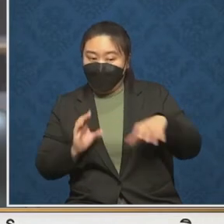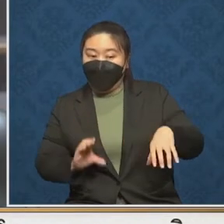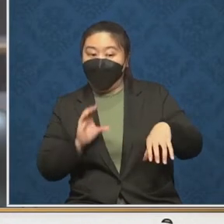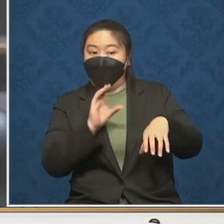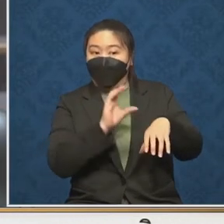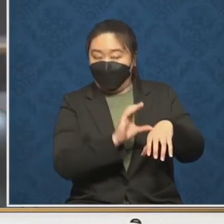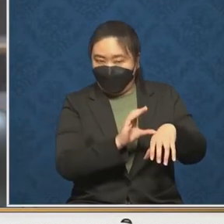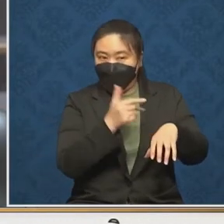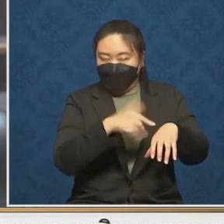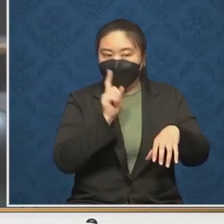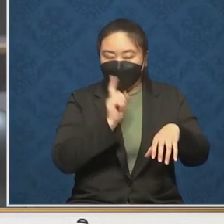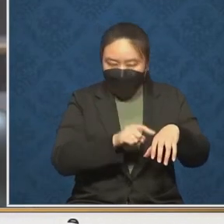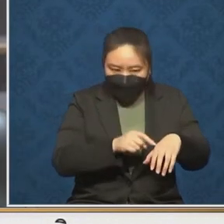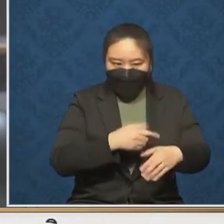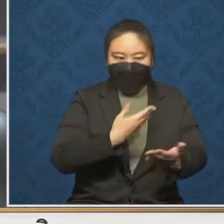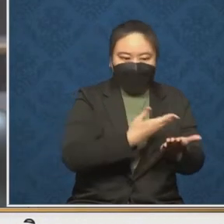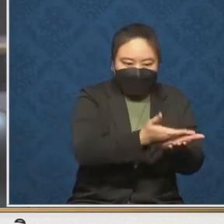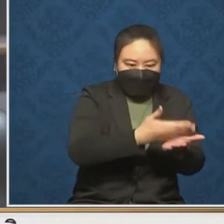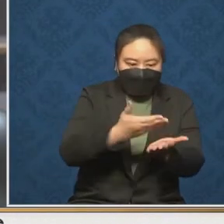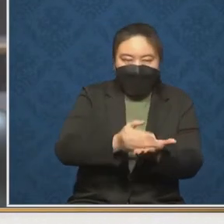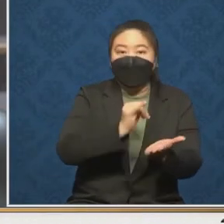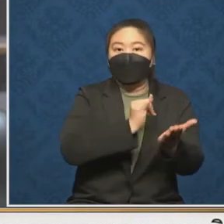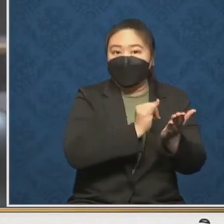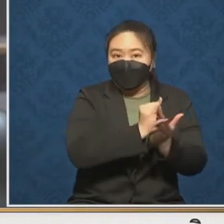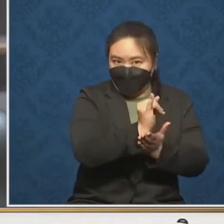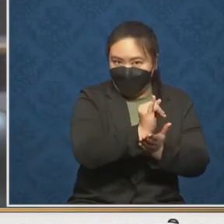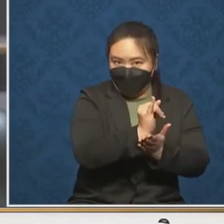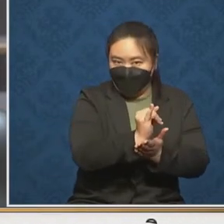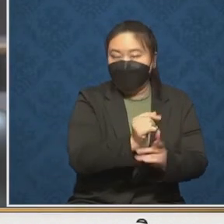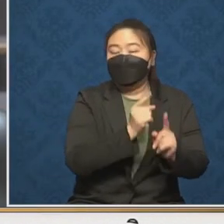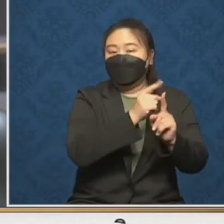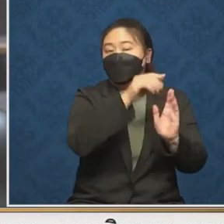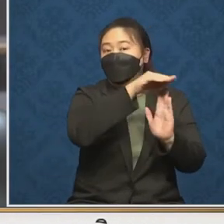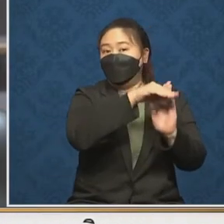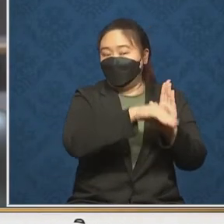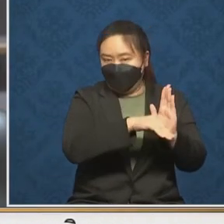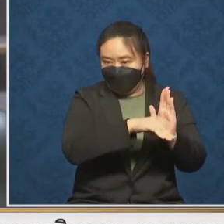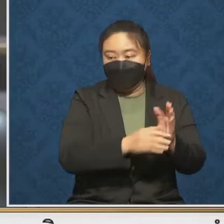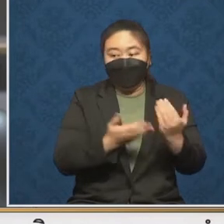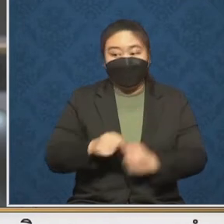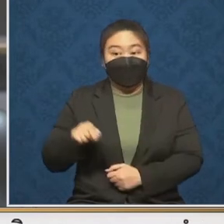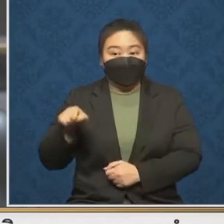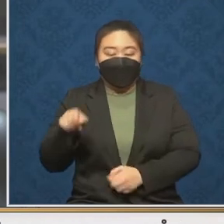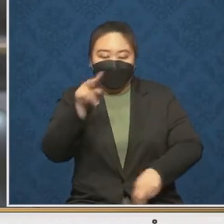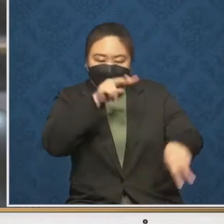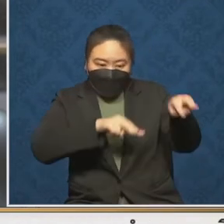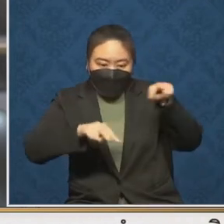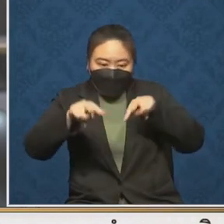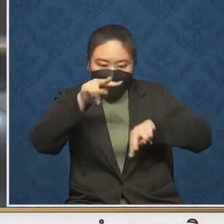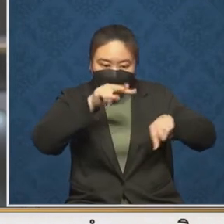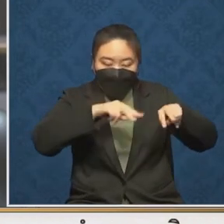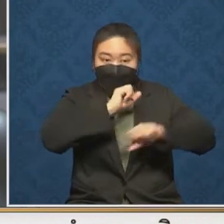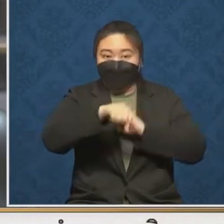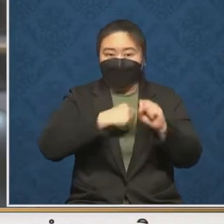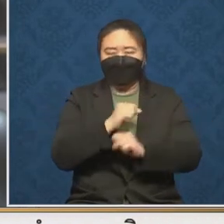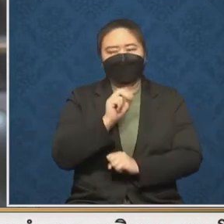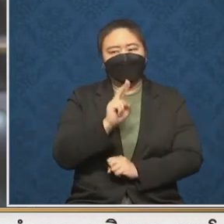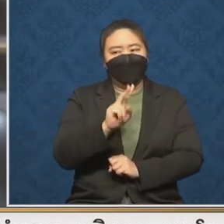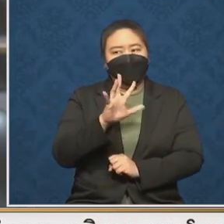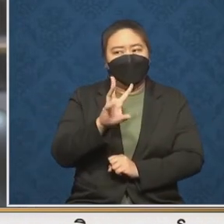ราชบัญญัติวินัยการเงินการคลังซึ่งท่านได้ตรวจสอบในปี2562เนี่ย